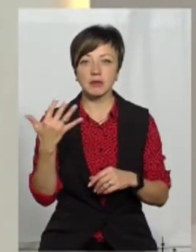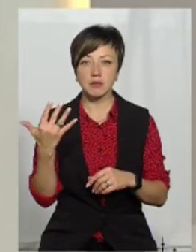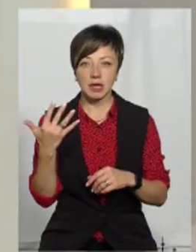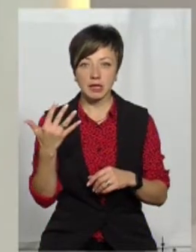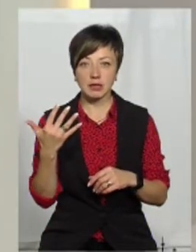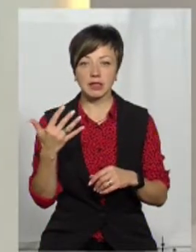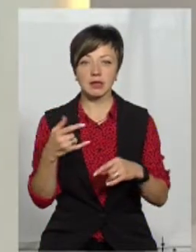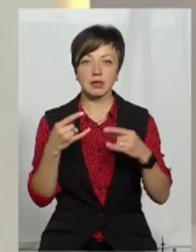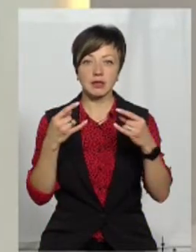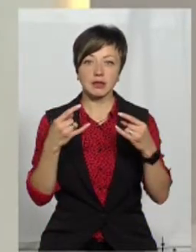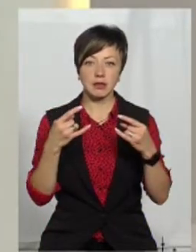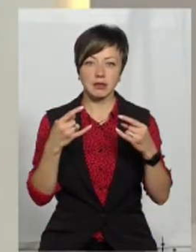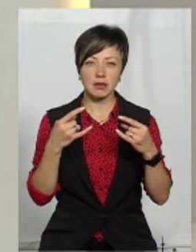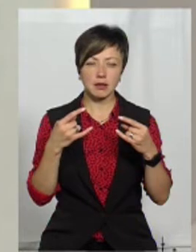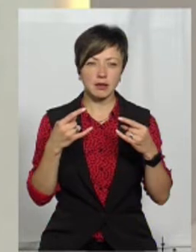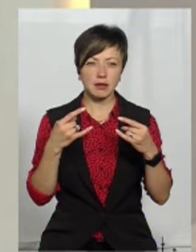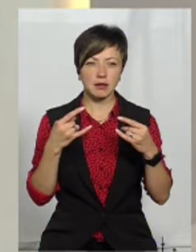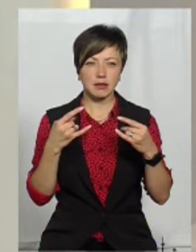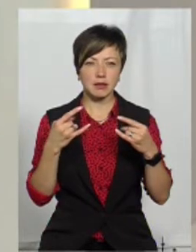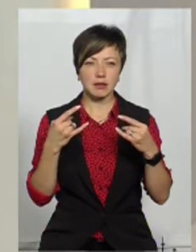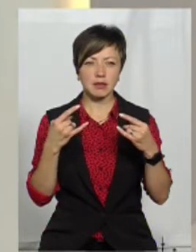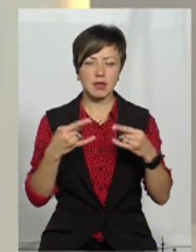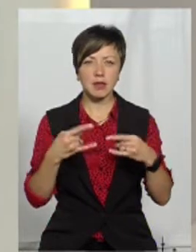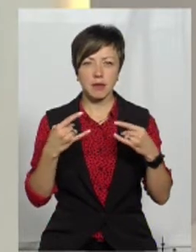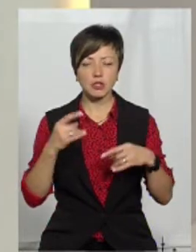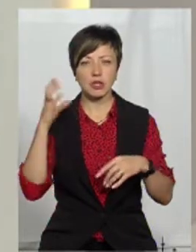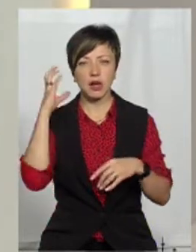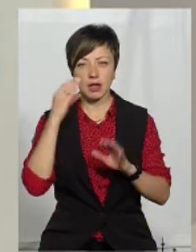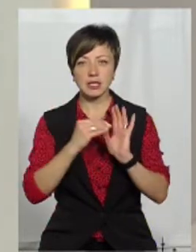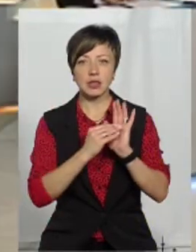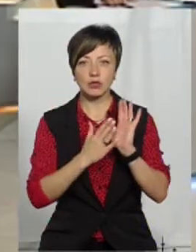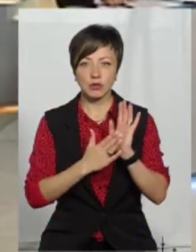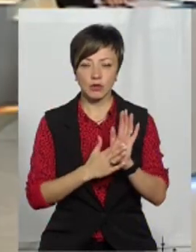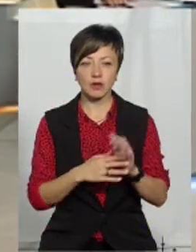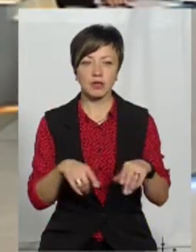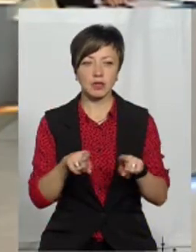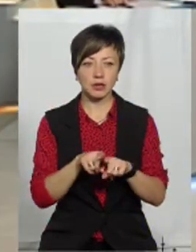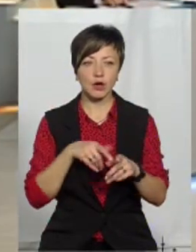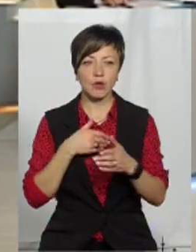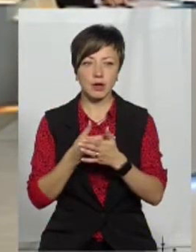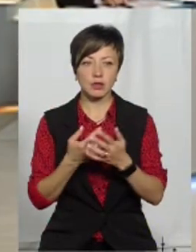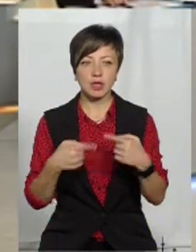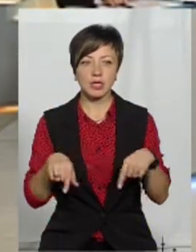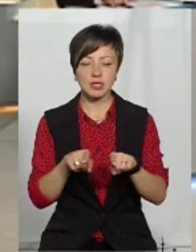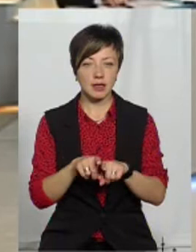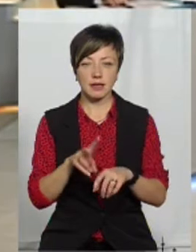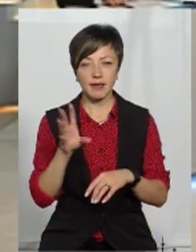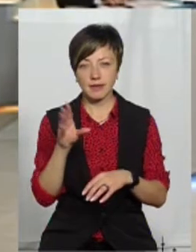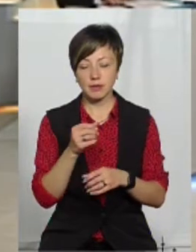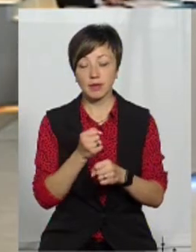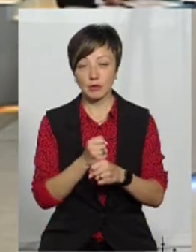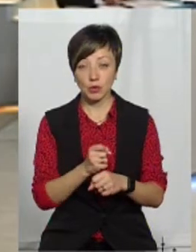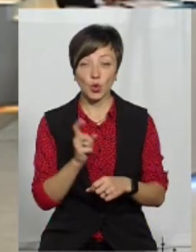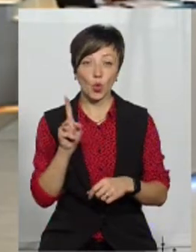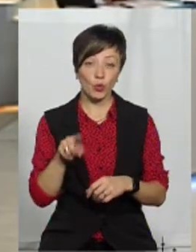455 засобів масової інформації з місцевим поширенням. Можливо, не всі працюють, але зареєстровані така кількість. Да, так само громадські організації.